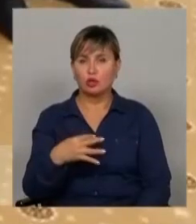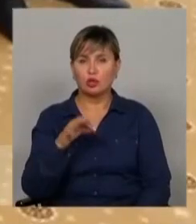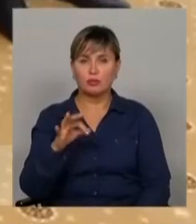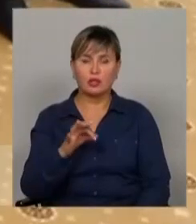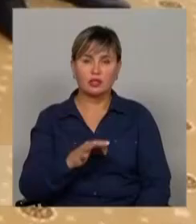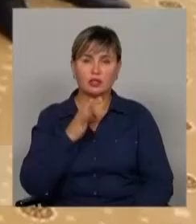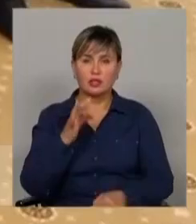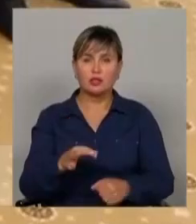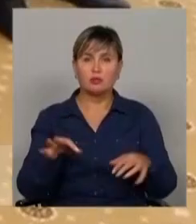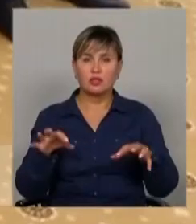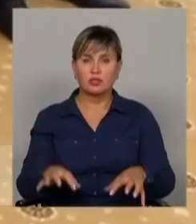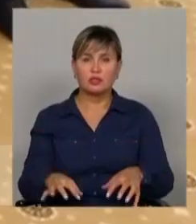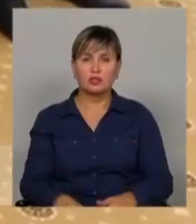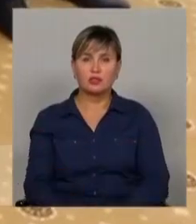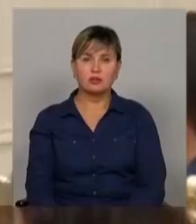40%, отметил президент.